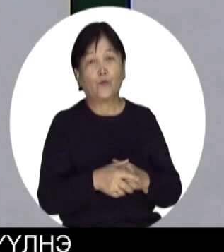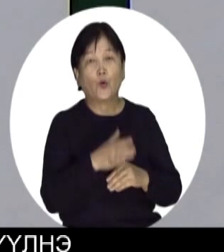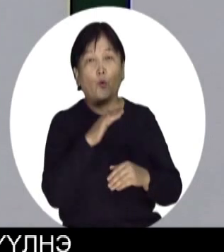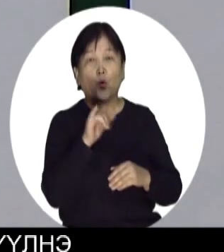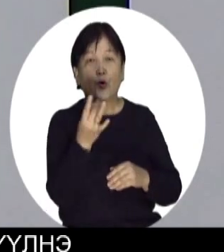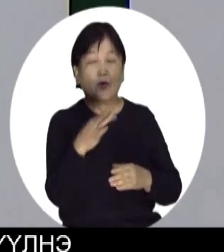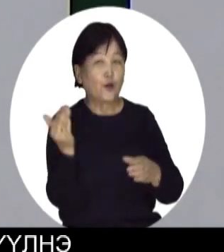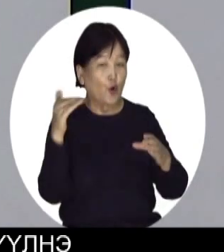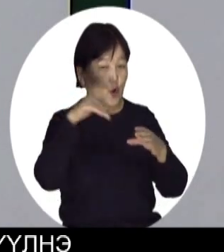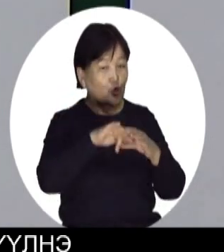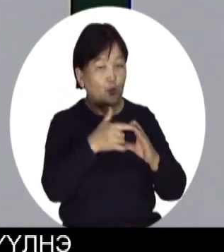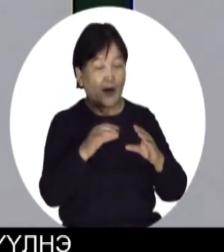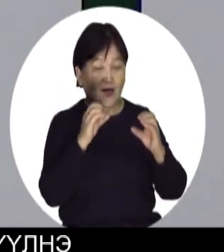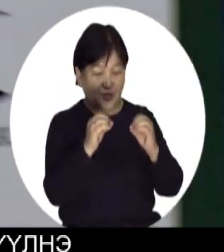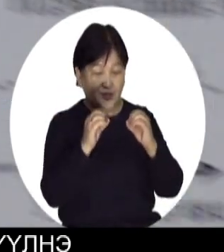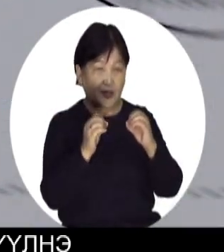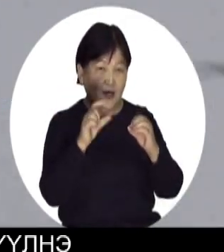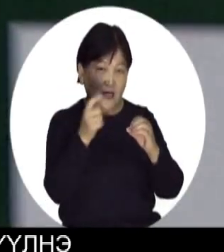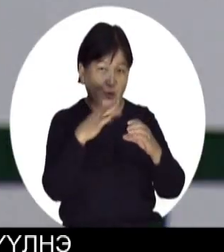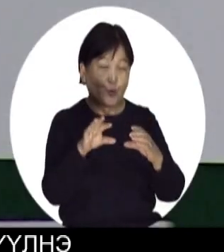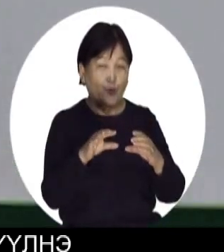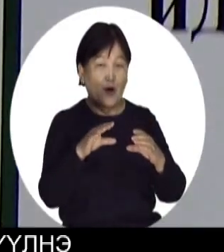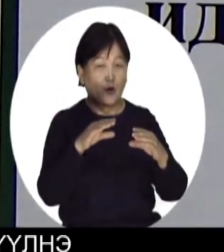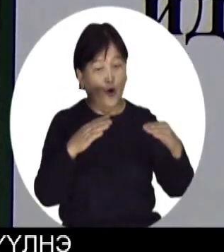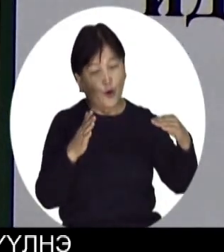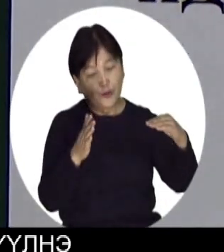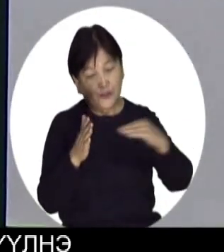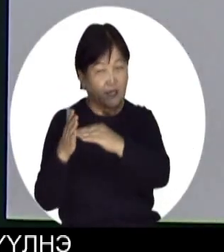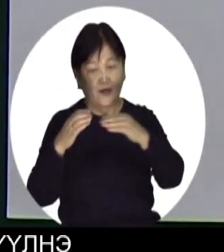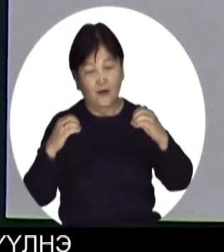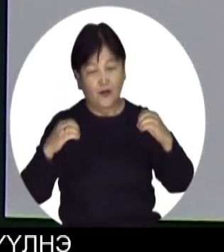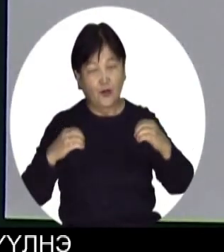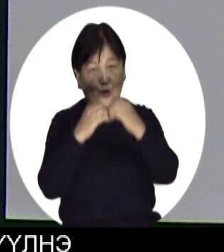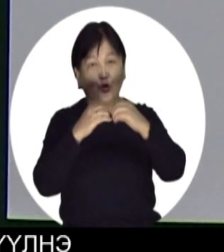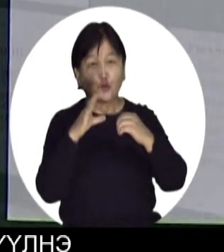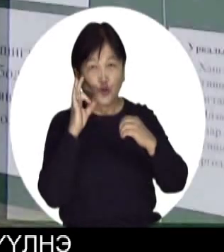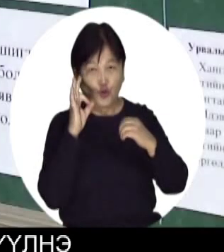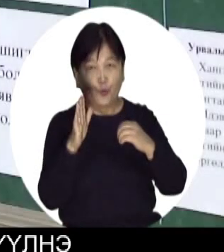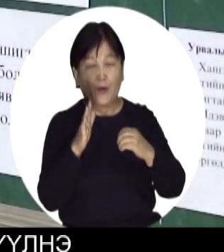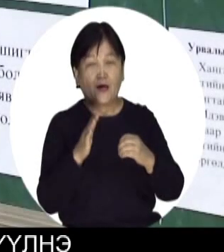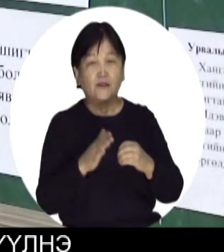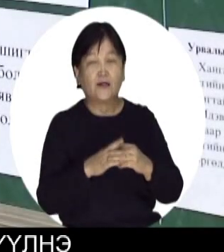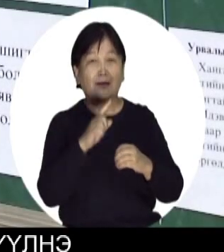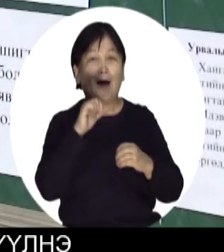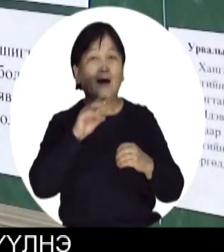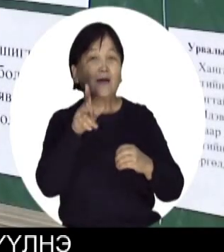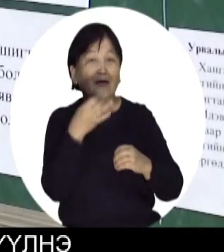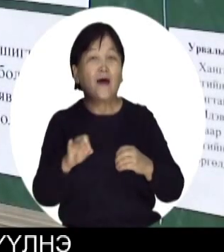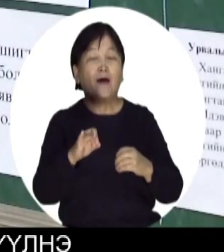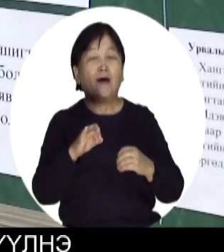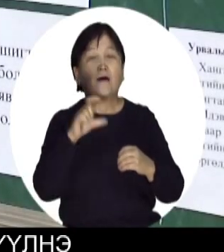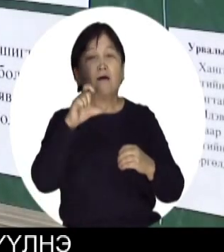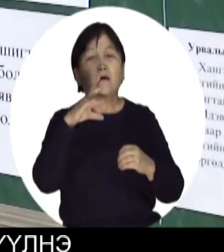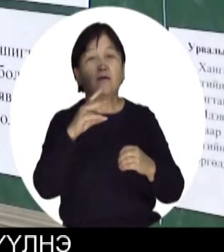уруулд орж байгаа жижиг хэсгүүд орон зайн зөв чиглэлд мөргөлдөхөөс гадна бас хангалттай хэмжээний энергитэй байх ёстой гэсэн